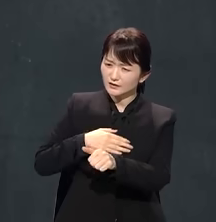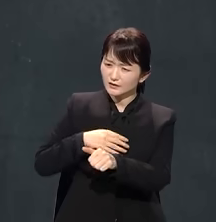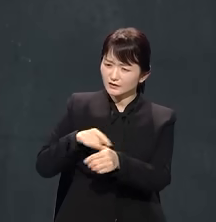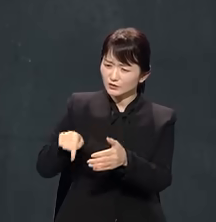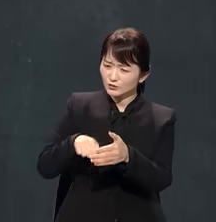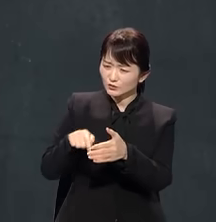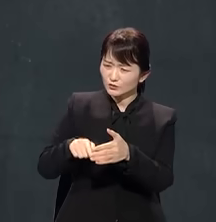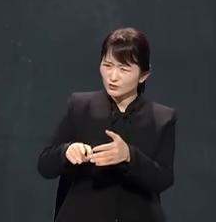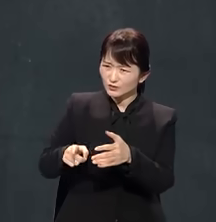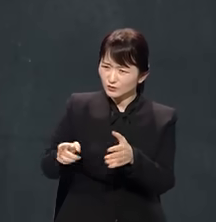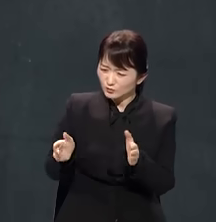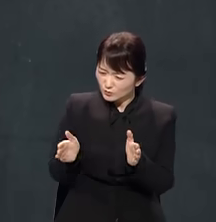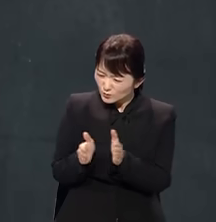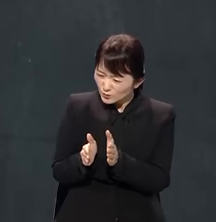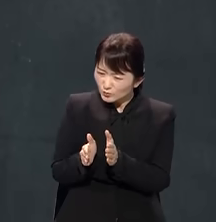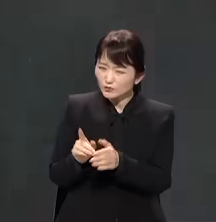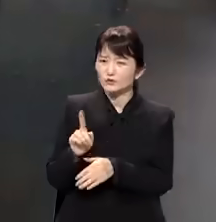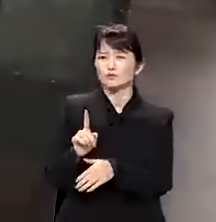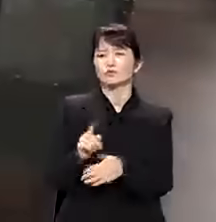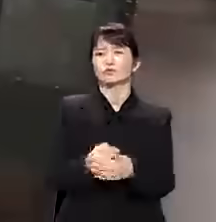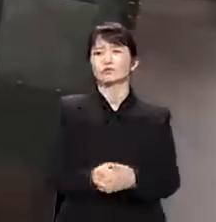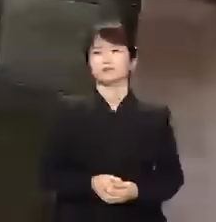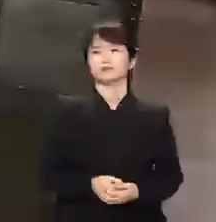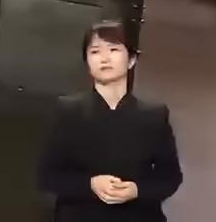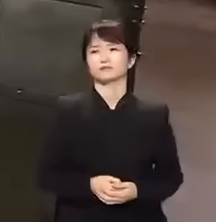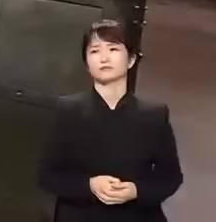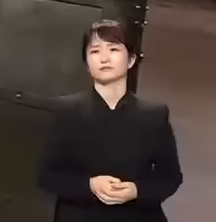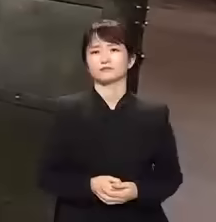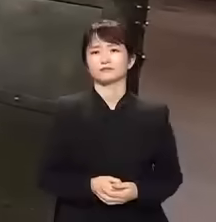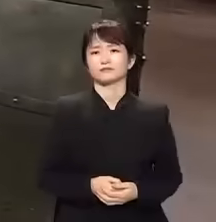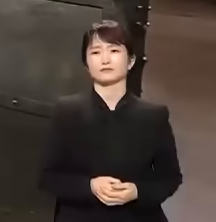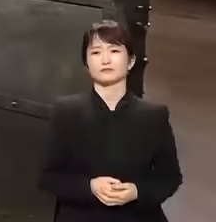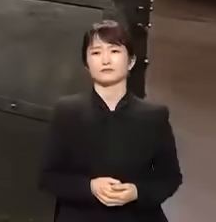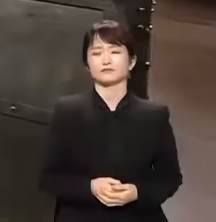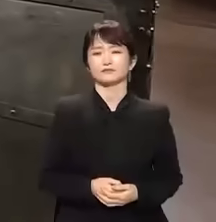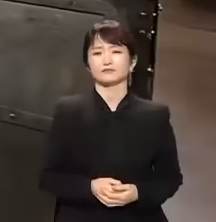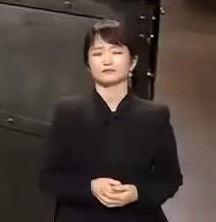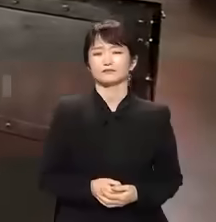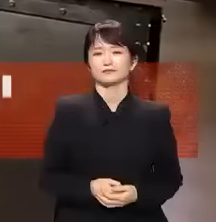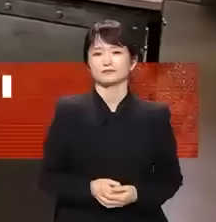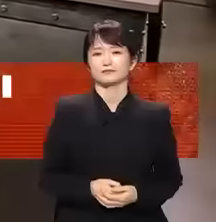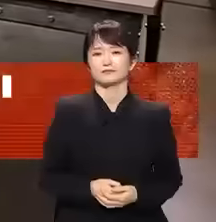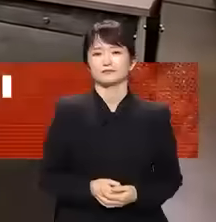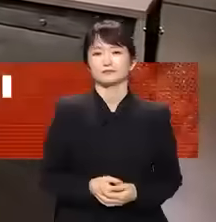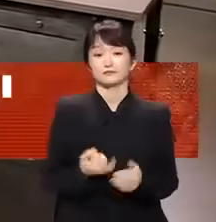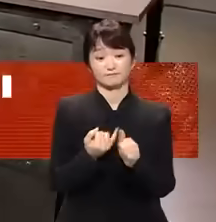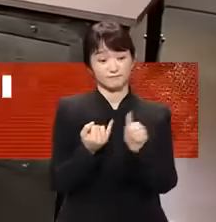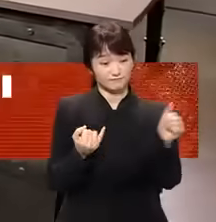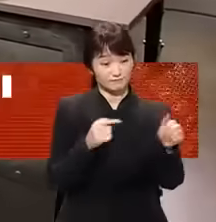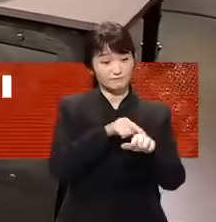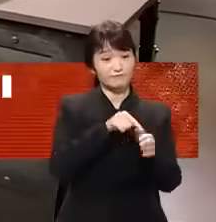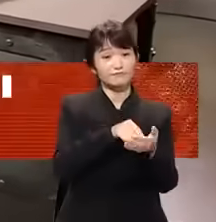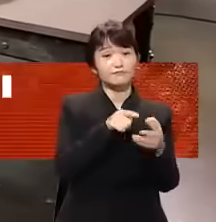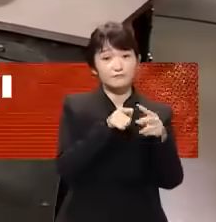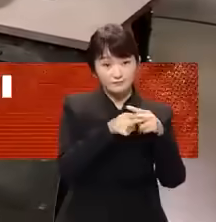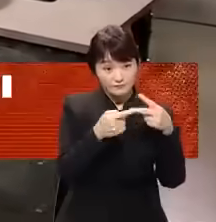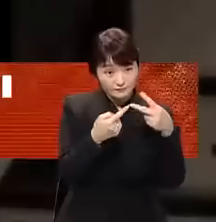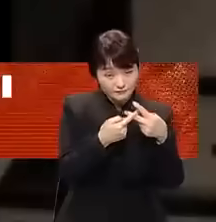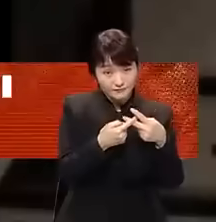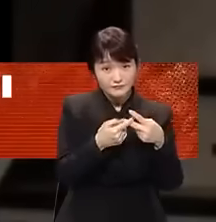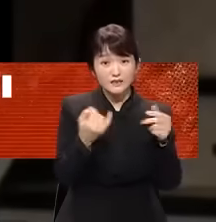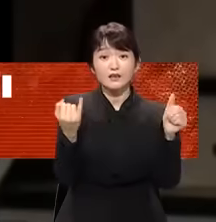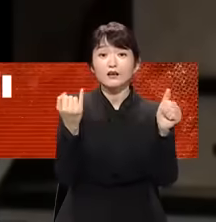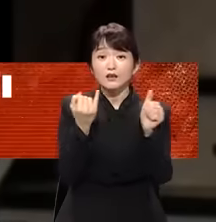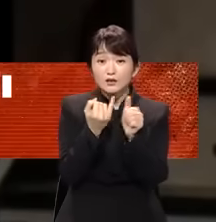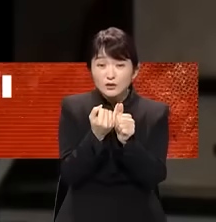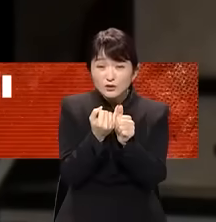하셨는데 자 일단 소장님 말씀부터 교수님 말씀부터 더 들어볼까요 어네 아 물론 남편의 마음은 이해가 돼요 신혼인 데다가 사실